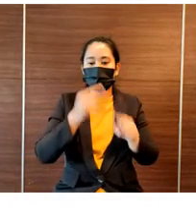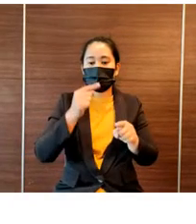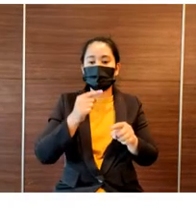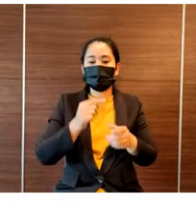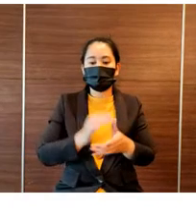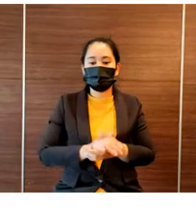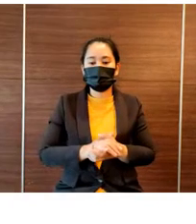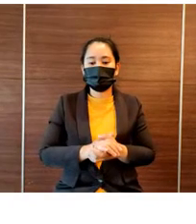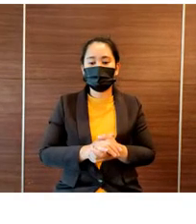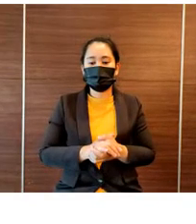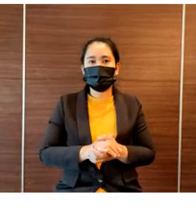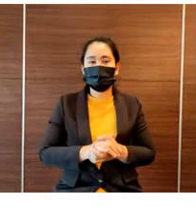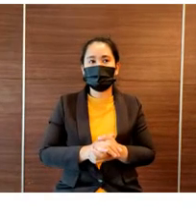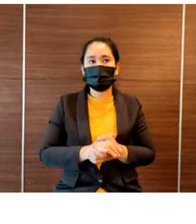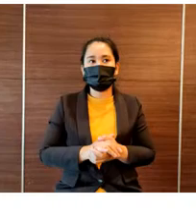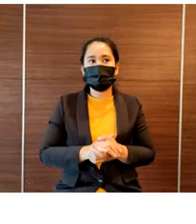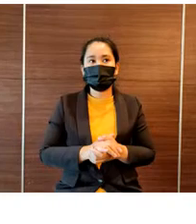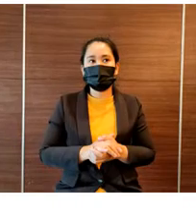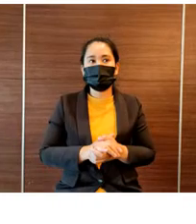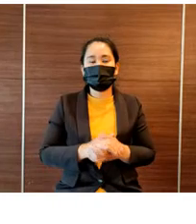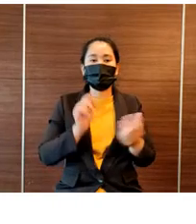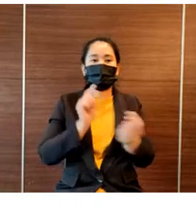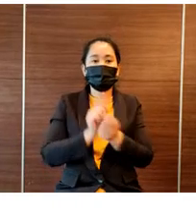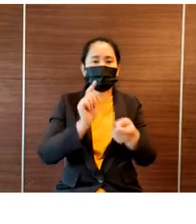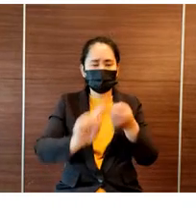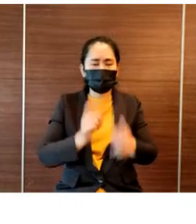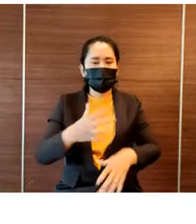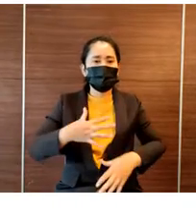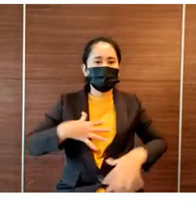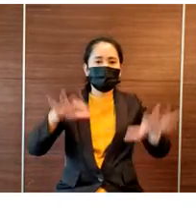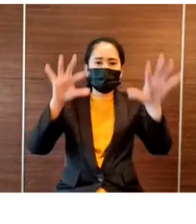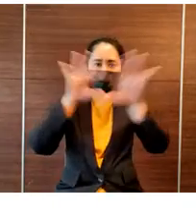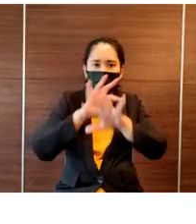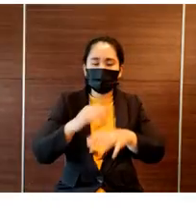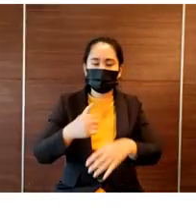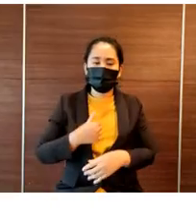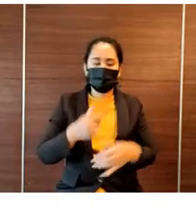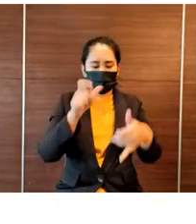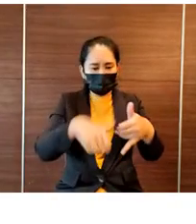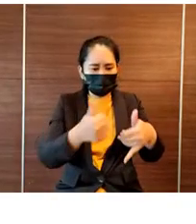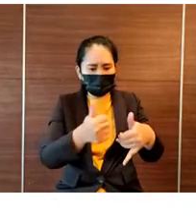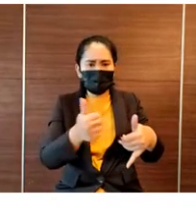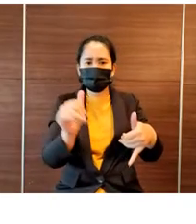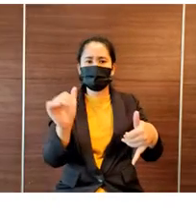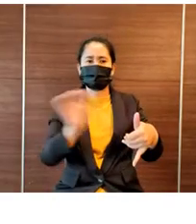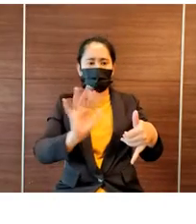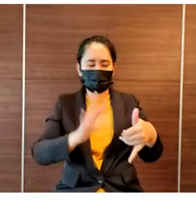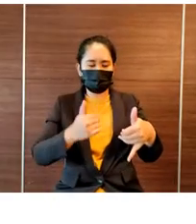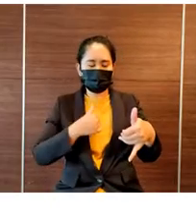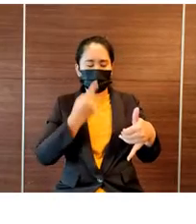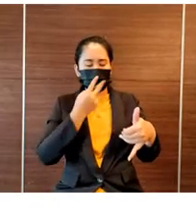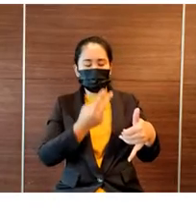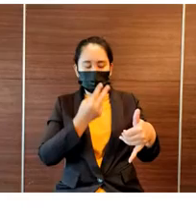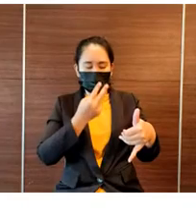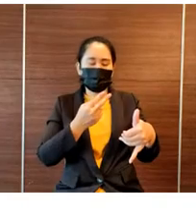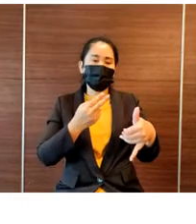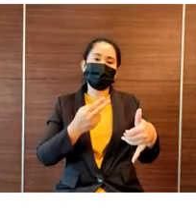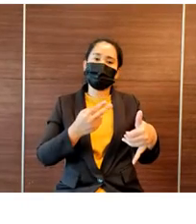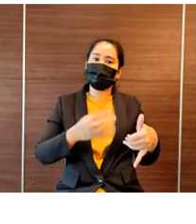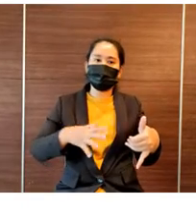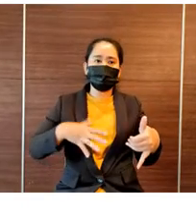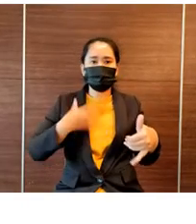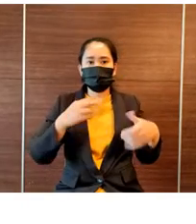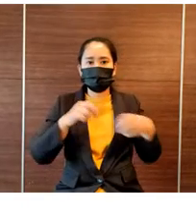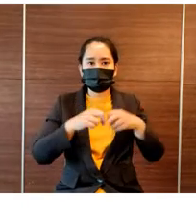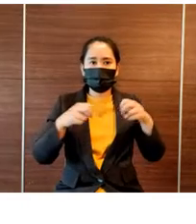ที่แต่เราเจอปีศาจที่เป็นอุปสรรคต่อการเ